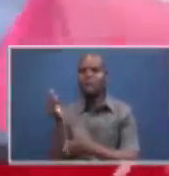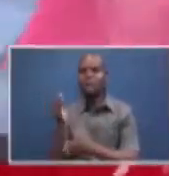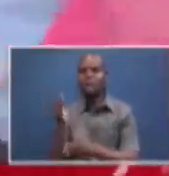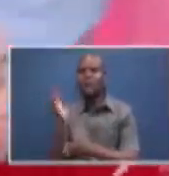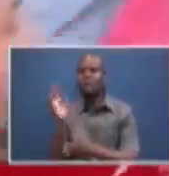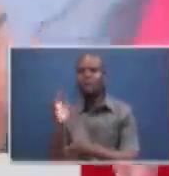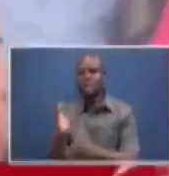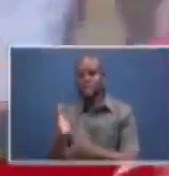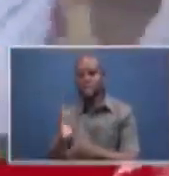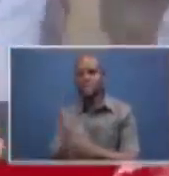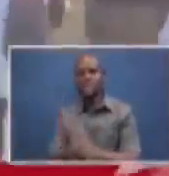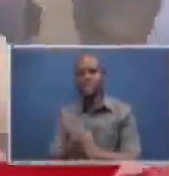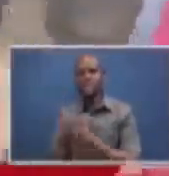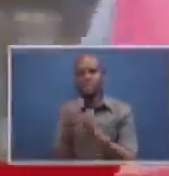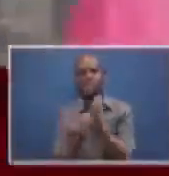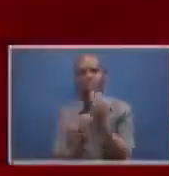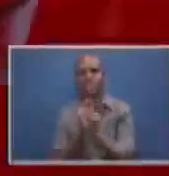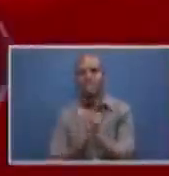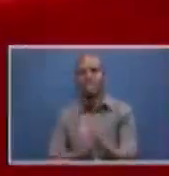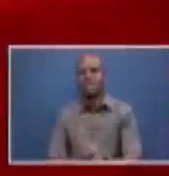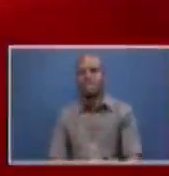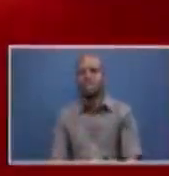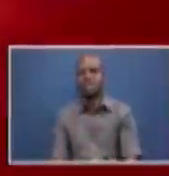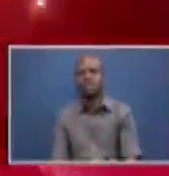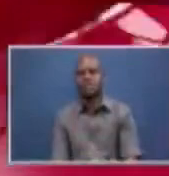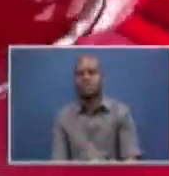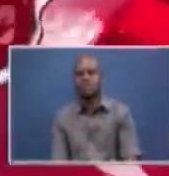FC na Bilizini Market FC.